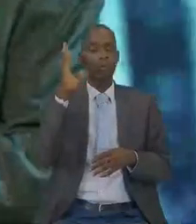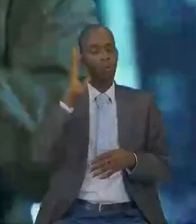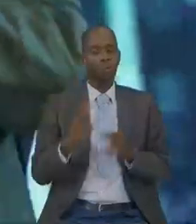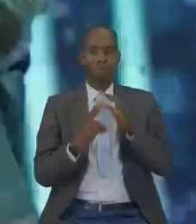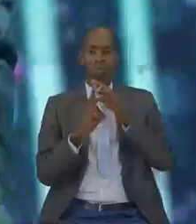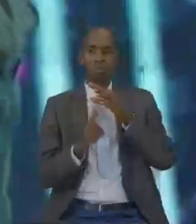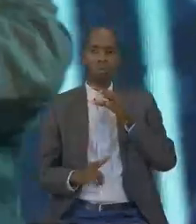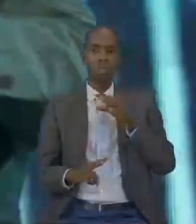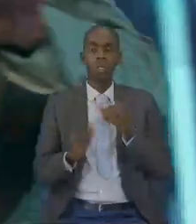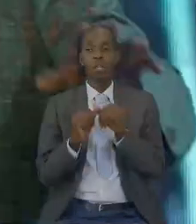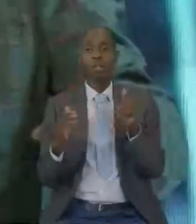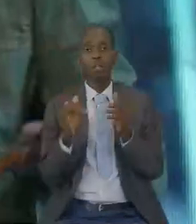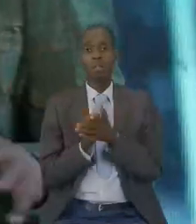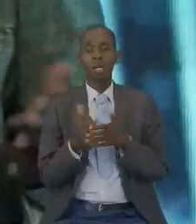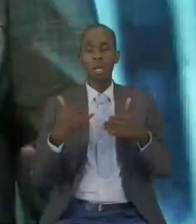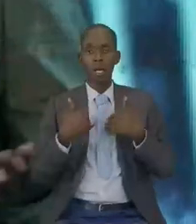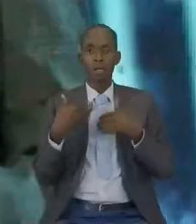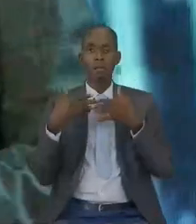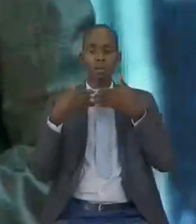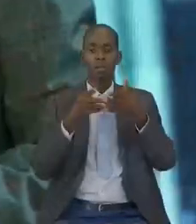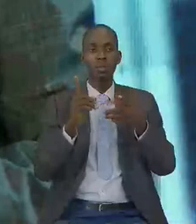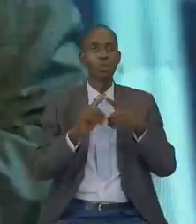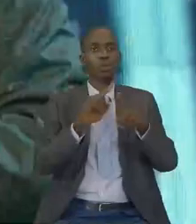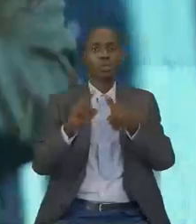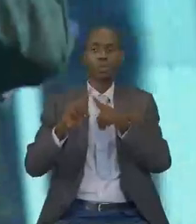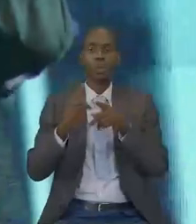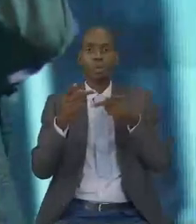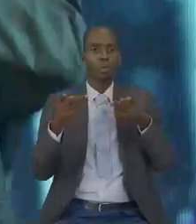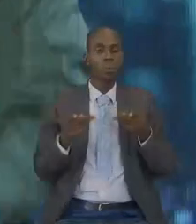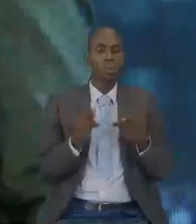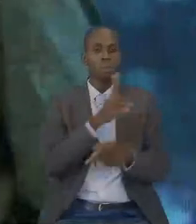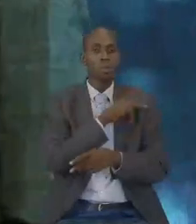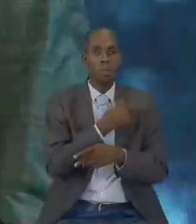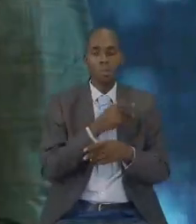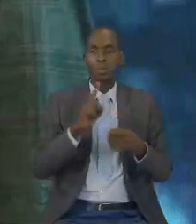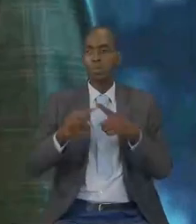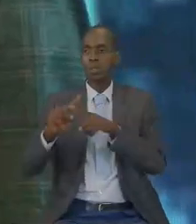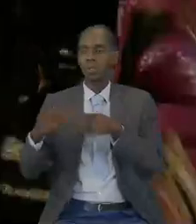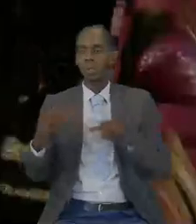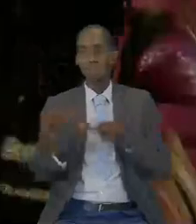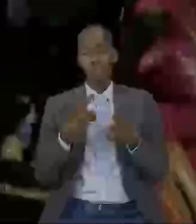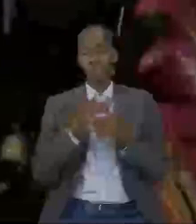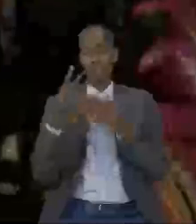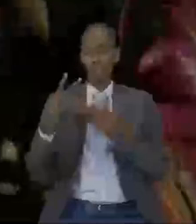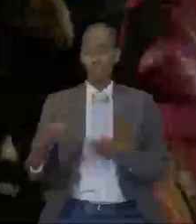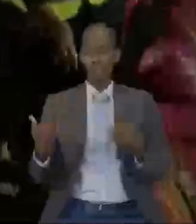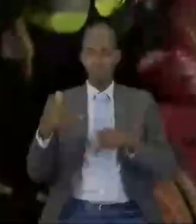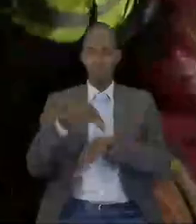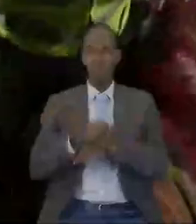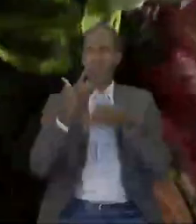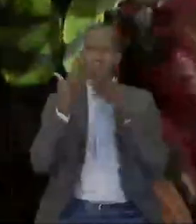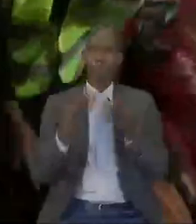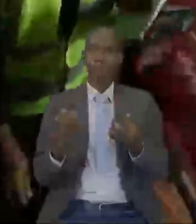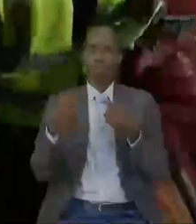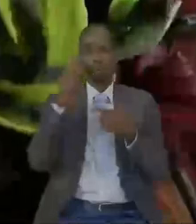Et toutes ces choses, vous prenez ça là-bas, prenez ça là-bas, et il n'y a pas de solution. Ce soir, la solution est